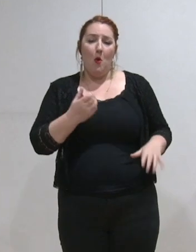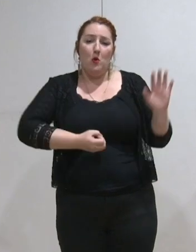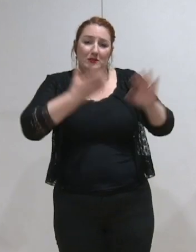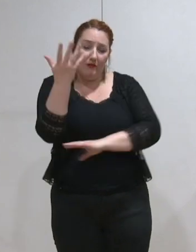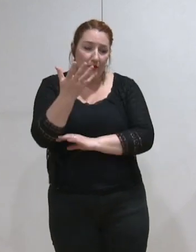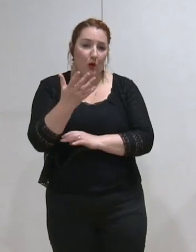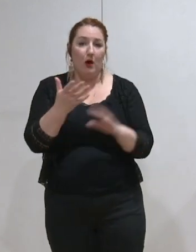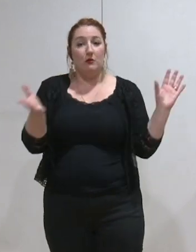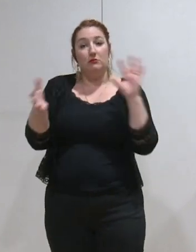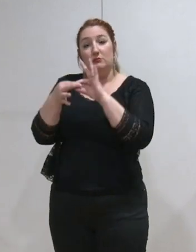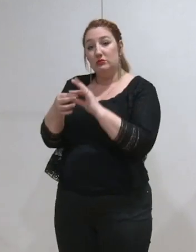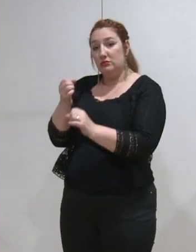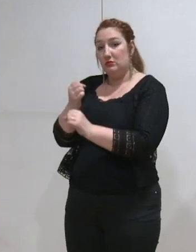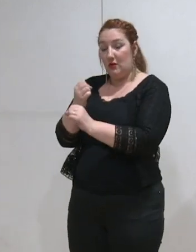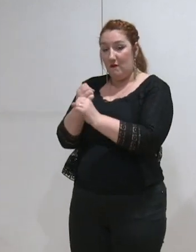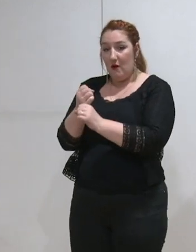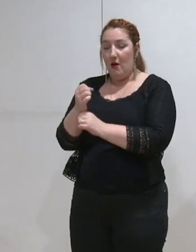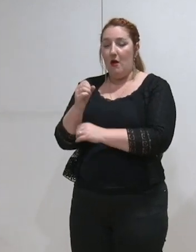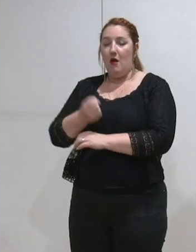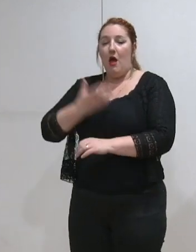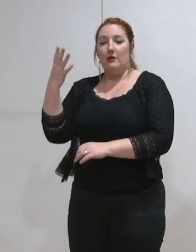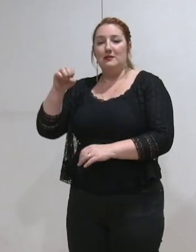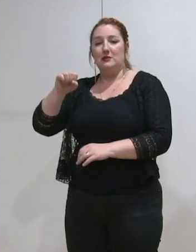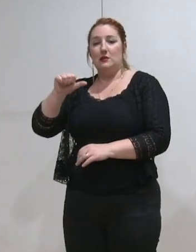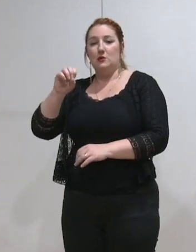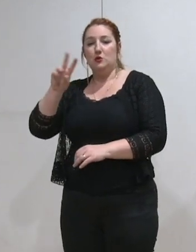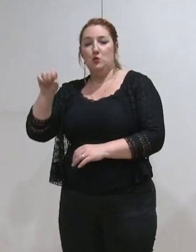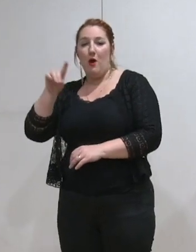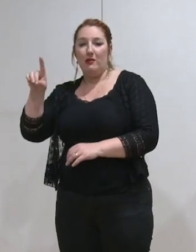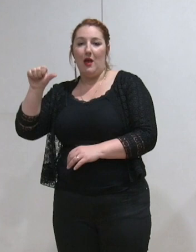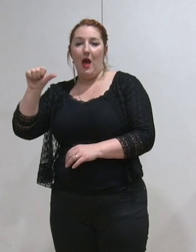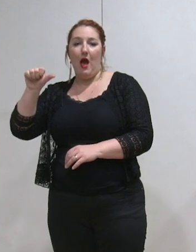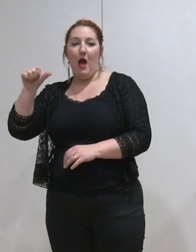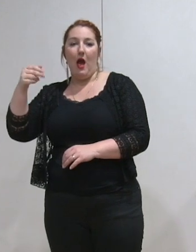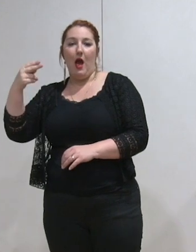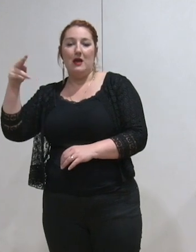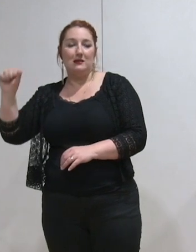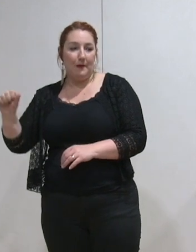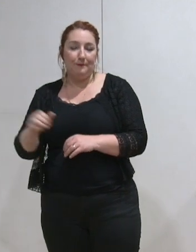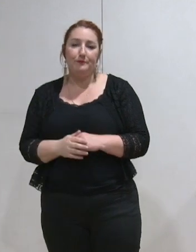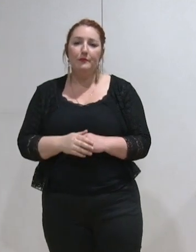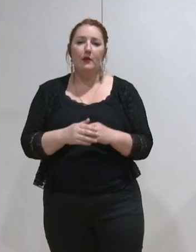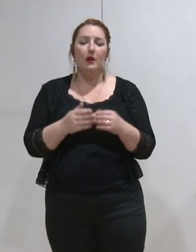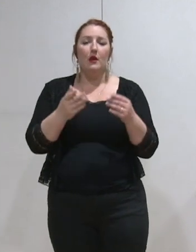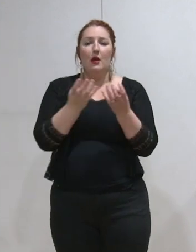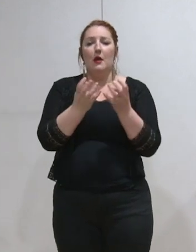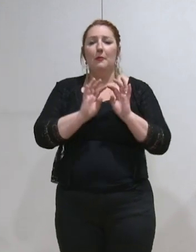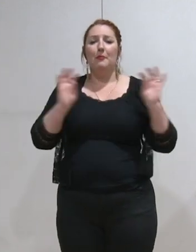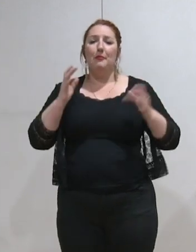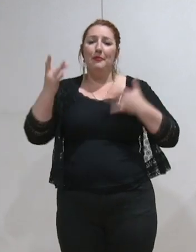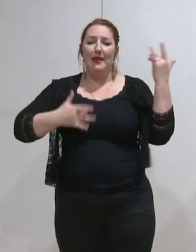l'artiste swad Asla les représentations de la pièce de coltès qui était mise en scène par Moïse